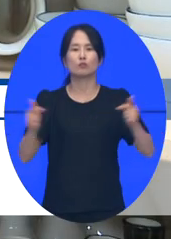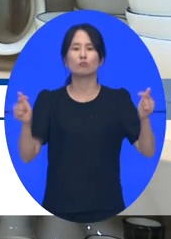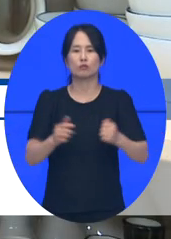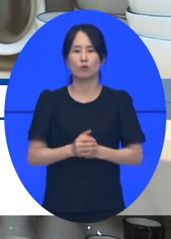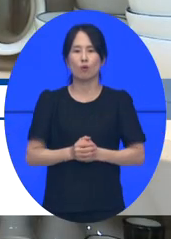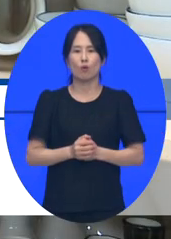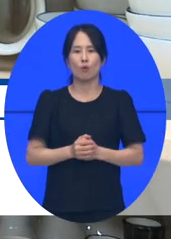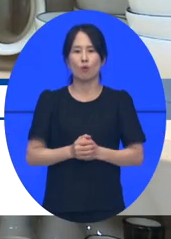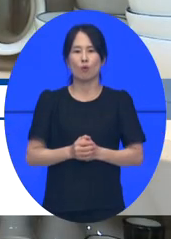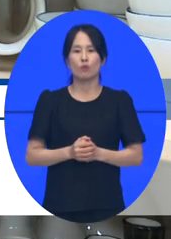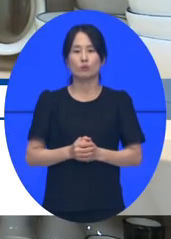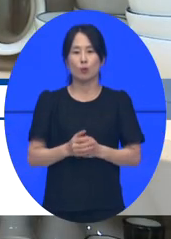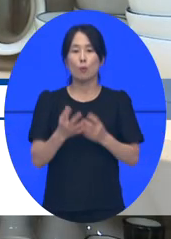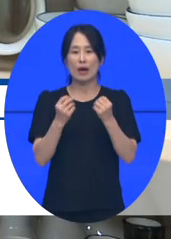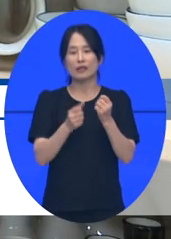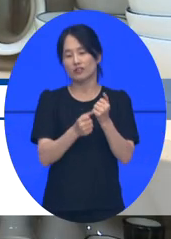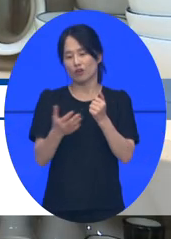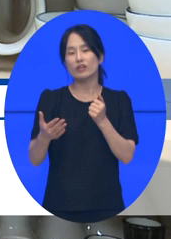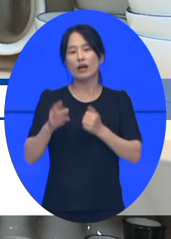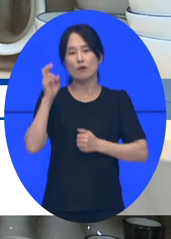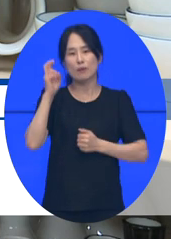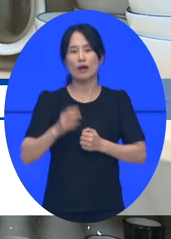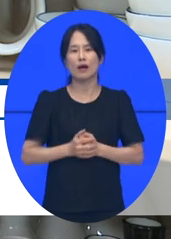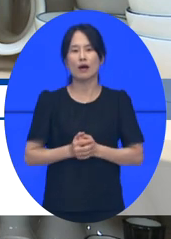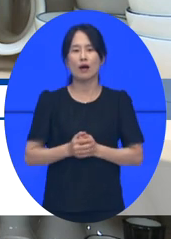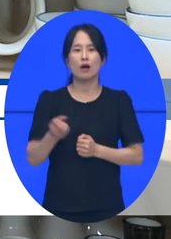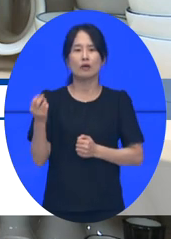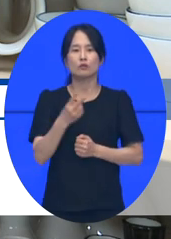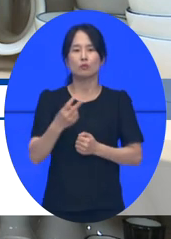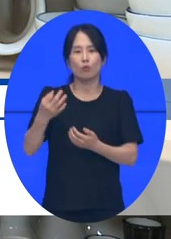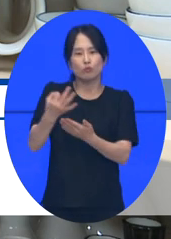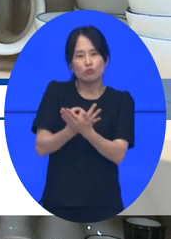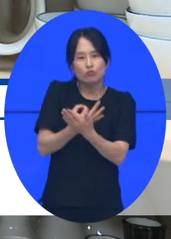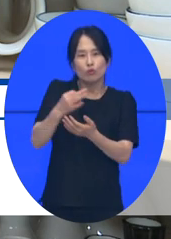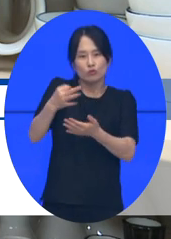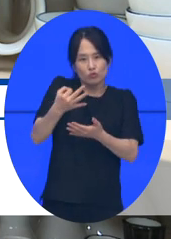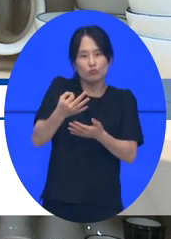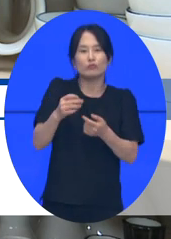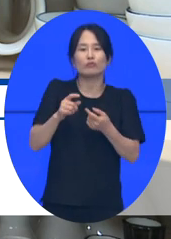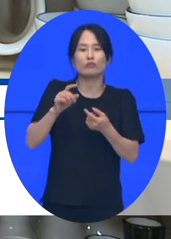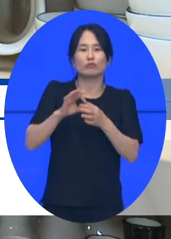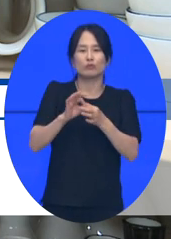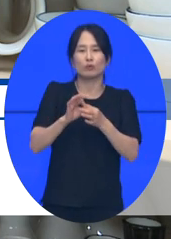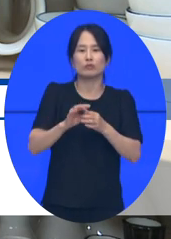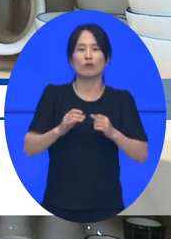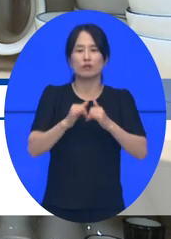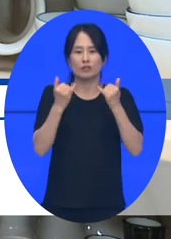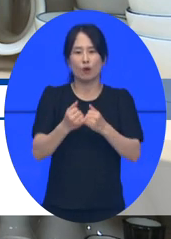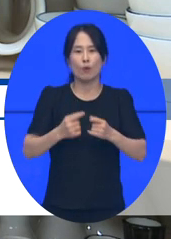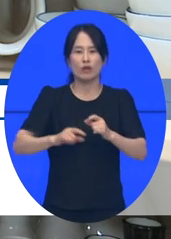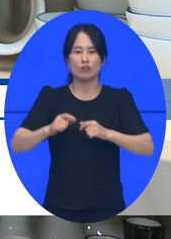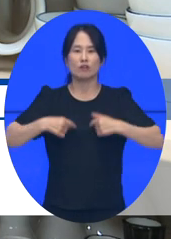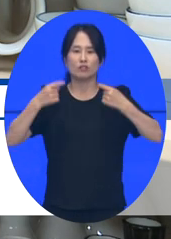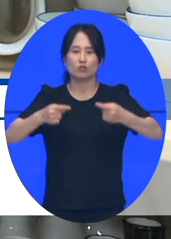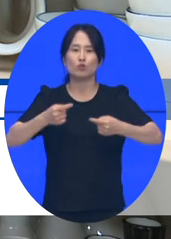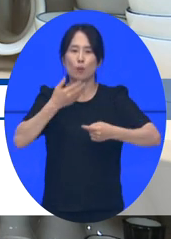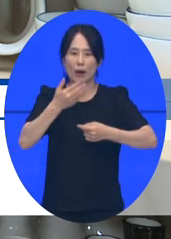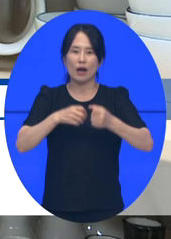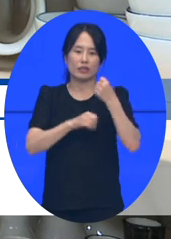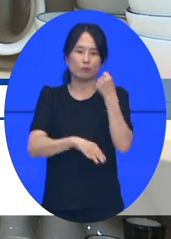지급에도 많은 영향을 있을 것 같고요. 또 탈수급을 통해서 선생님들이 나중에 사회에 더 진출할 수